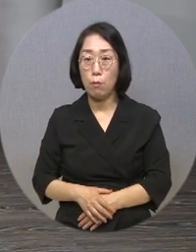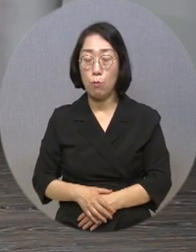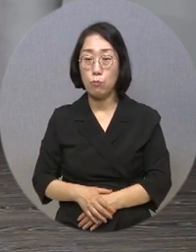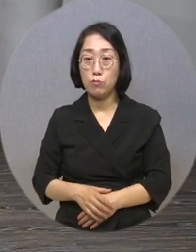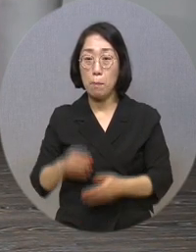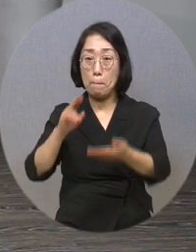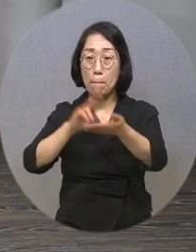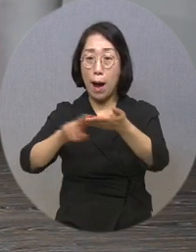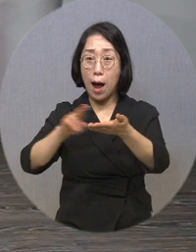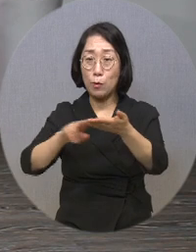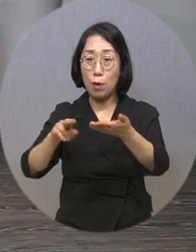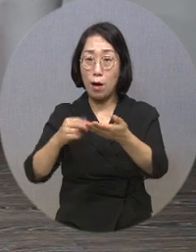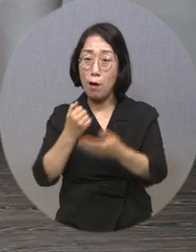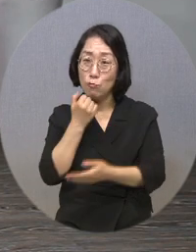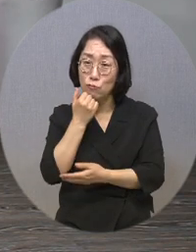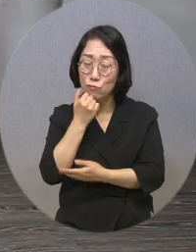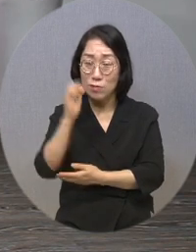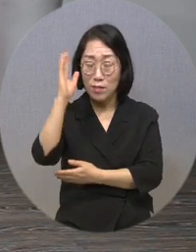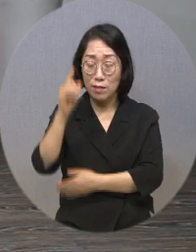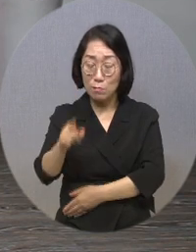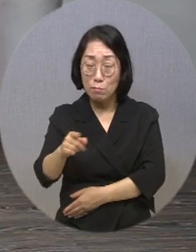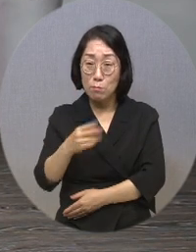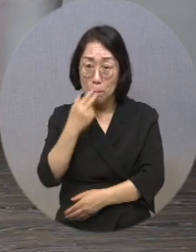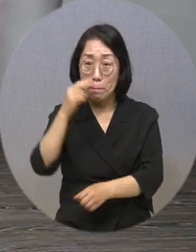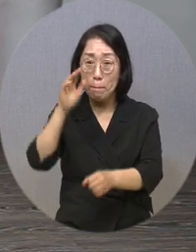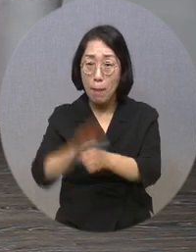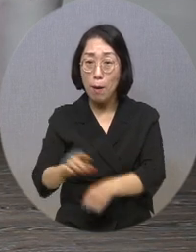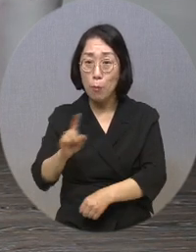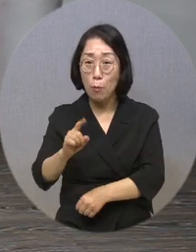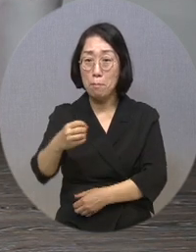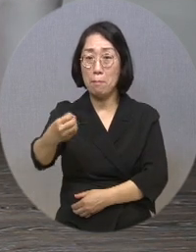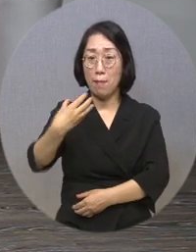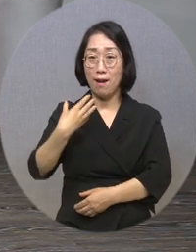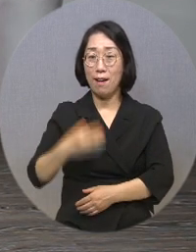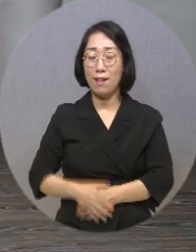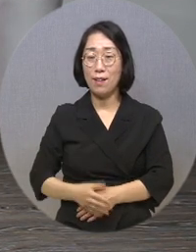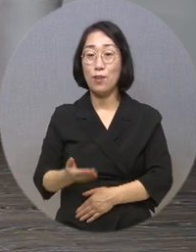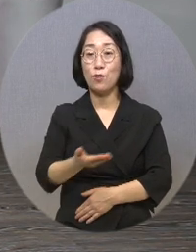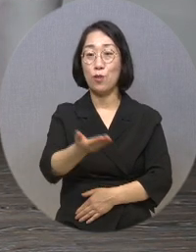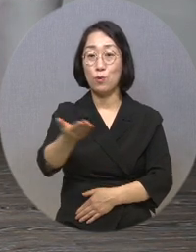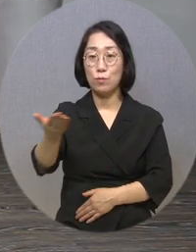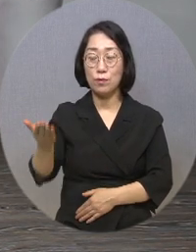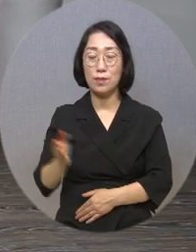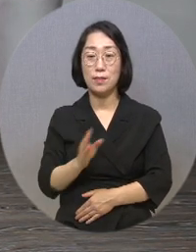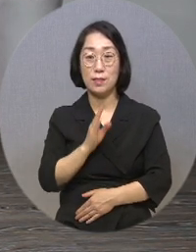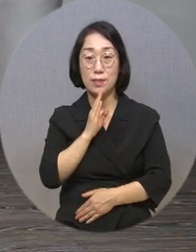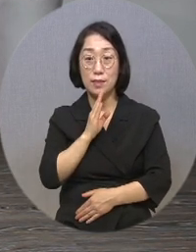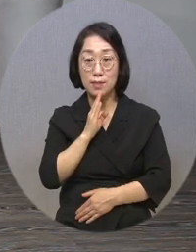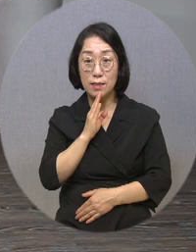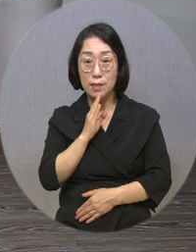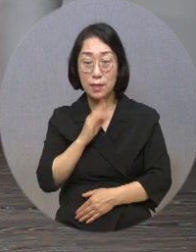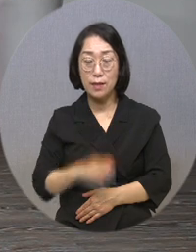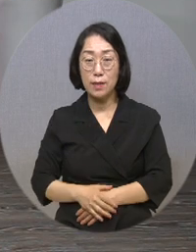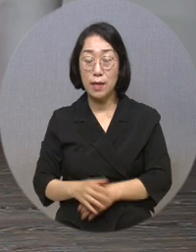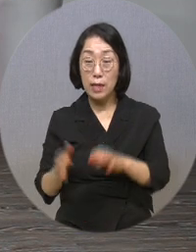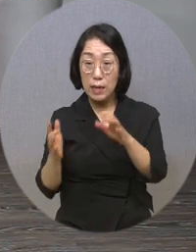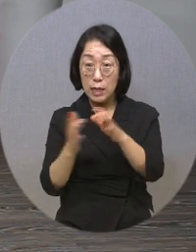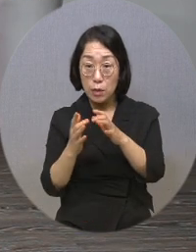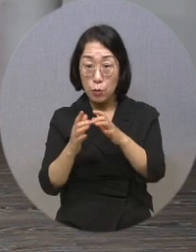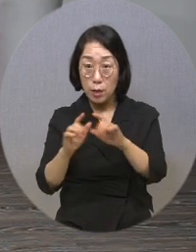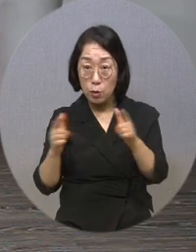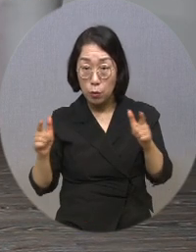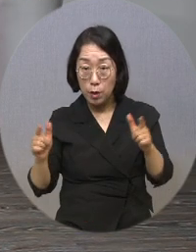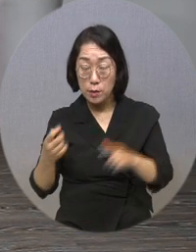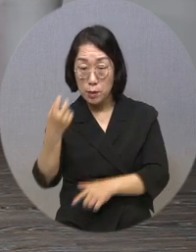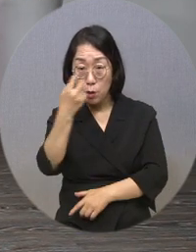공상만화를 쓰고 있냐라고 비판. 근데 실제 여러분들이 우리 시청자분들이 여러 가지 포털 사이트에서 검색만